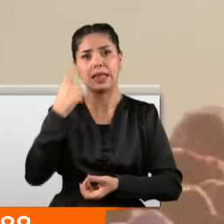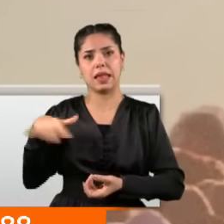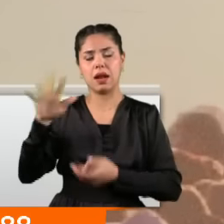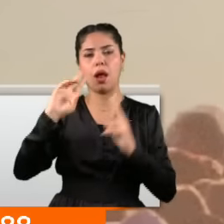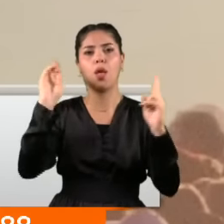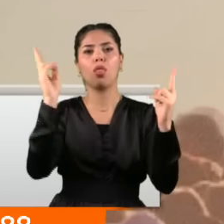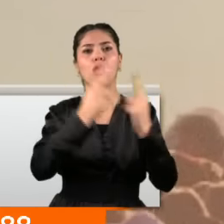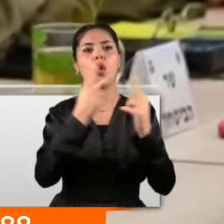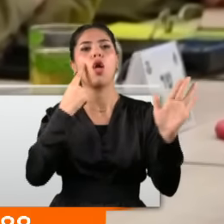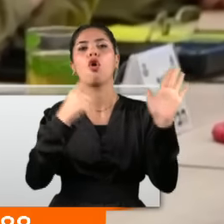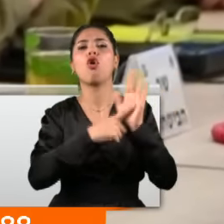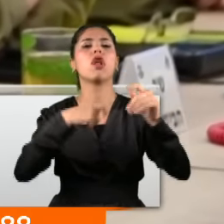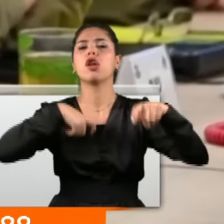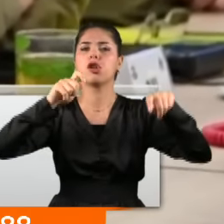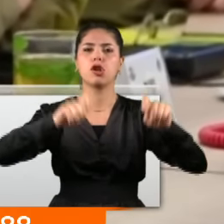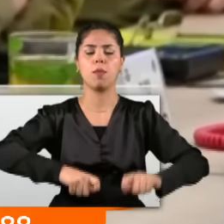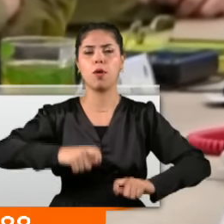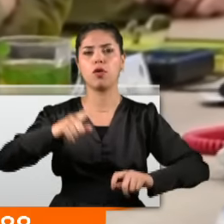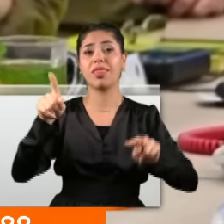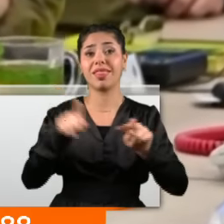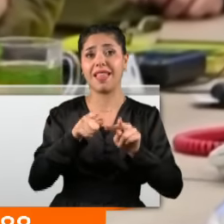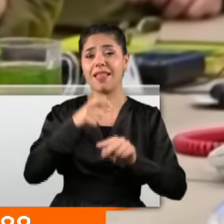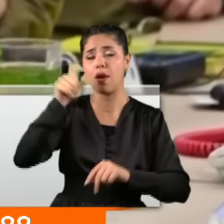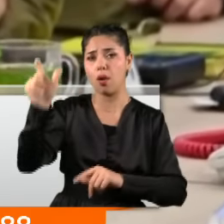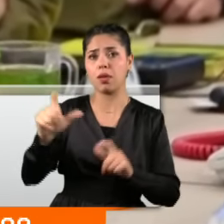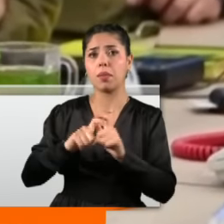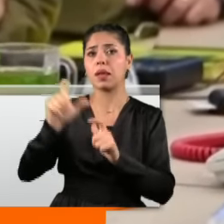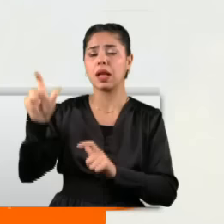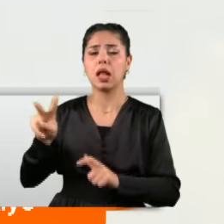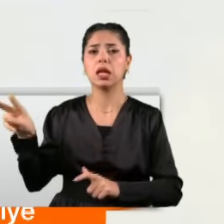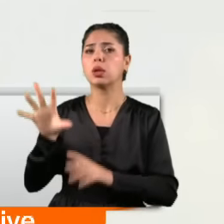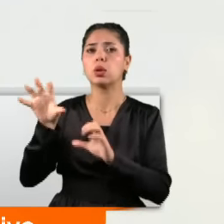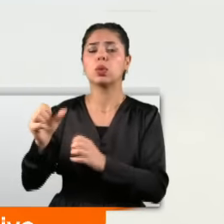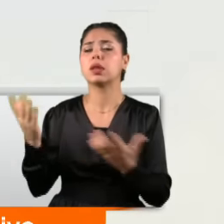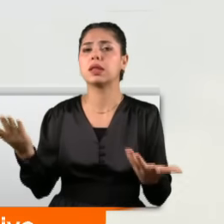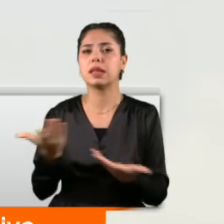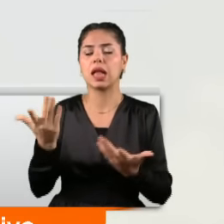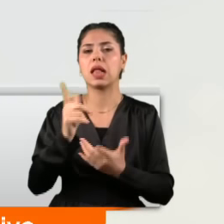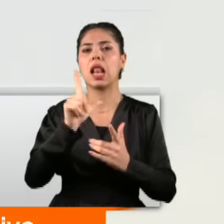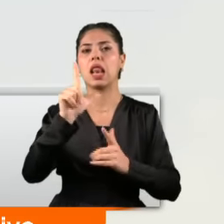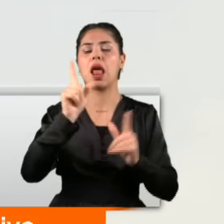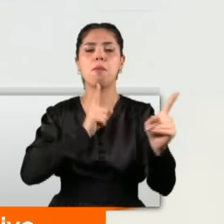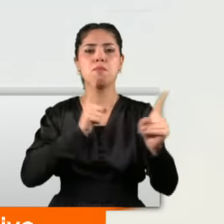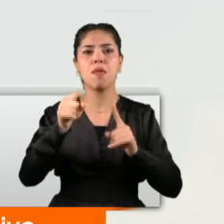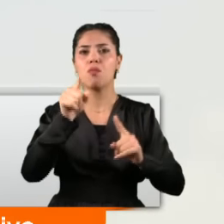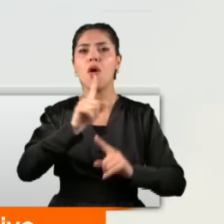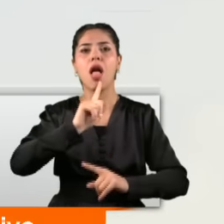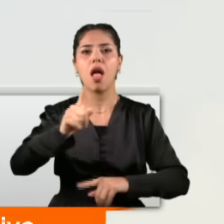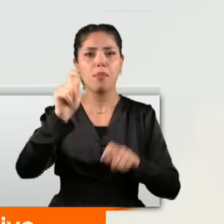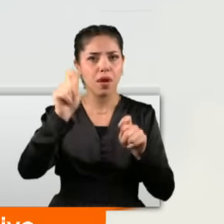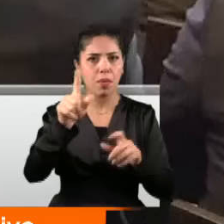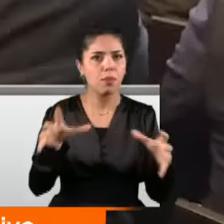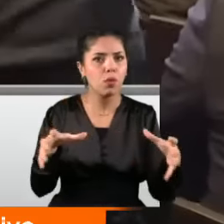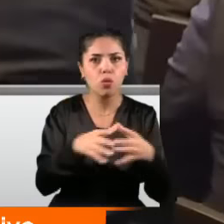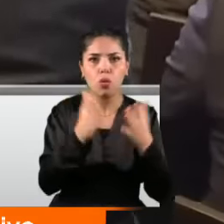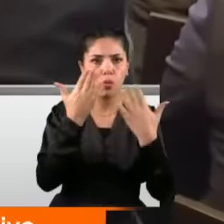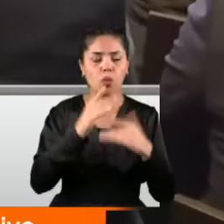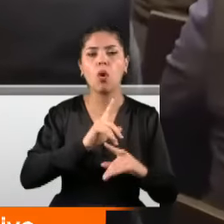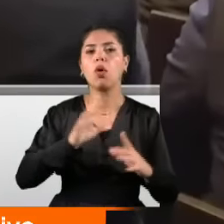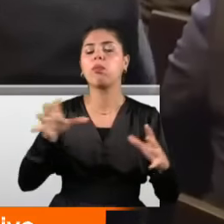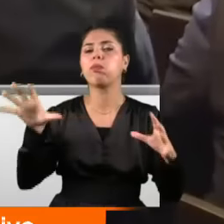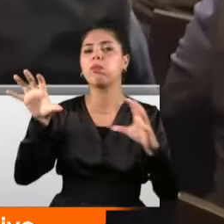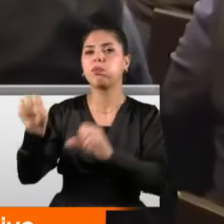dünyaya tanıtacağız. Peki Netanyahu ve Gallant nasıl tutuklanabilir? Lahey'in bu emirleri uygulayan bir kolluk gücü yok. Tutuklama